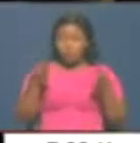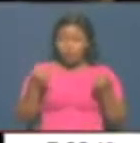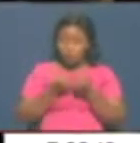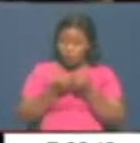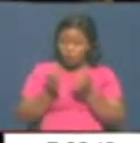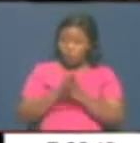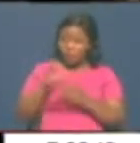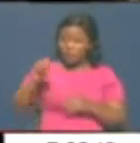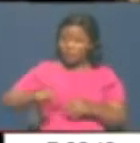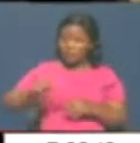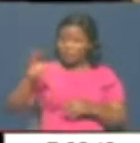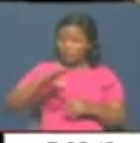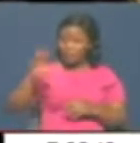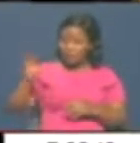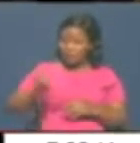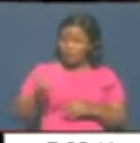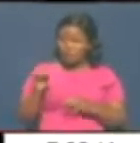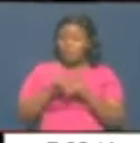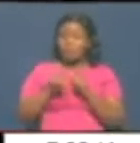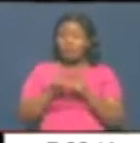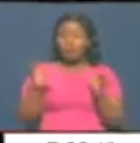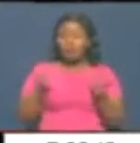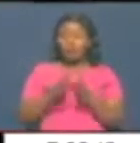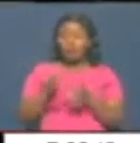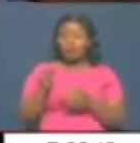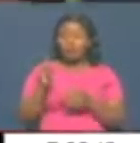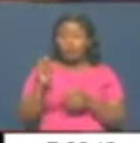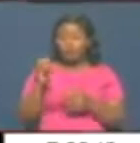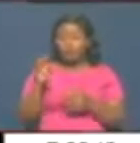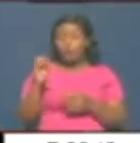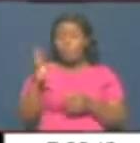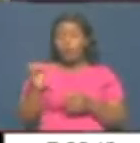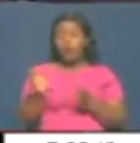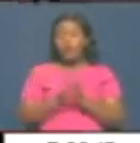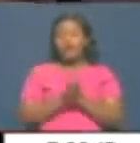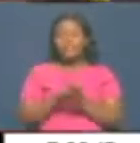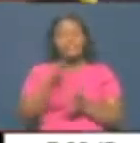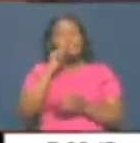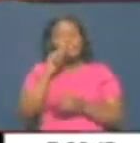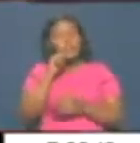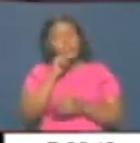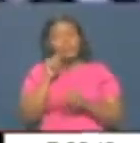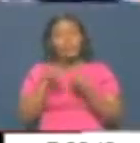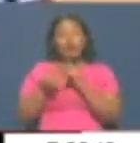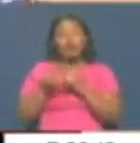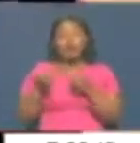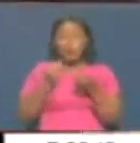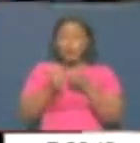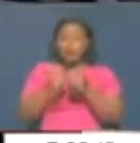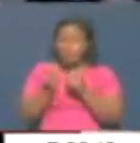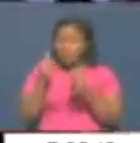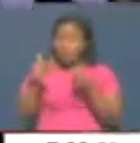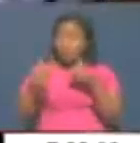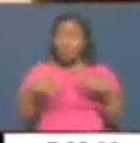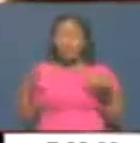Mamelodi Sundowns, Asfa Klabu ya Morocco na River Angels ya Nigeria kwenye mashindano hayo yanayojumuisha timu nane pekee. Timu